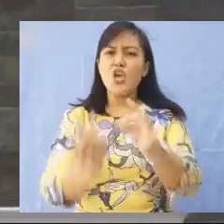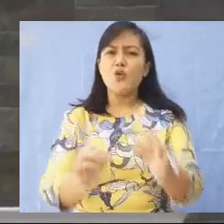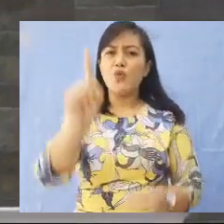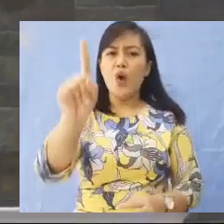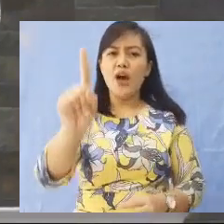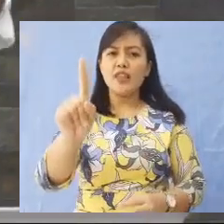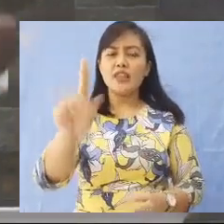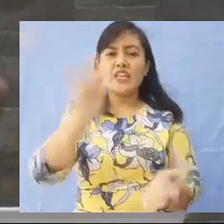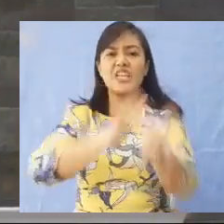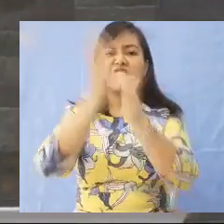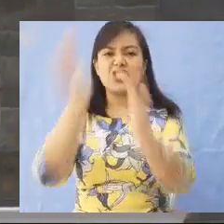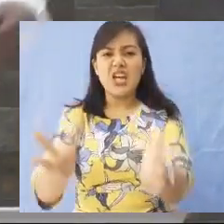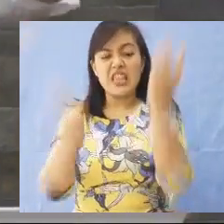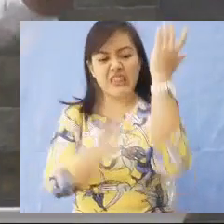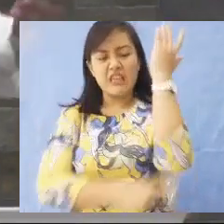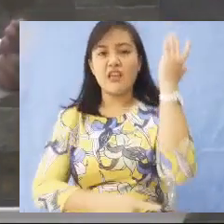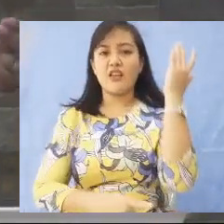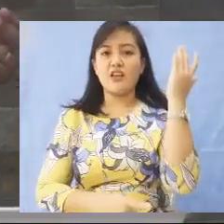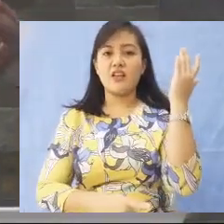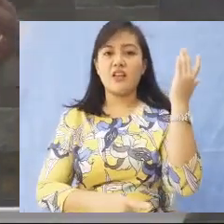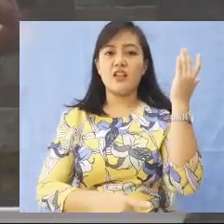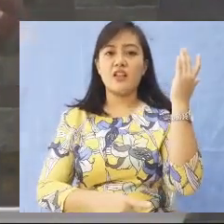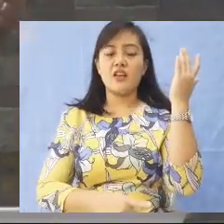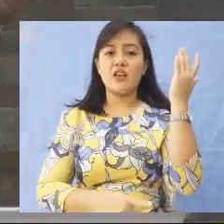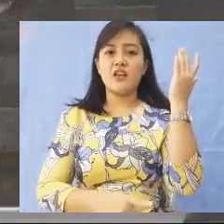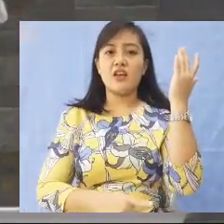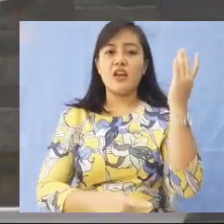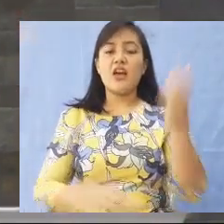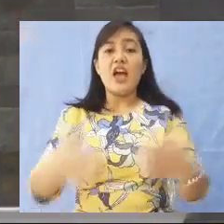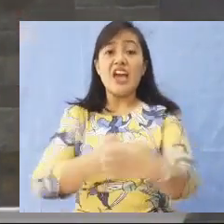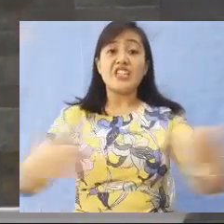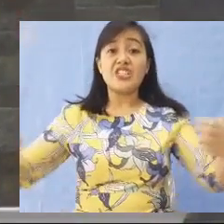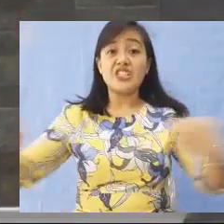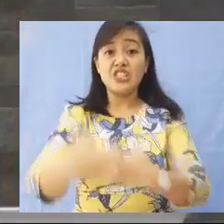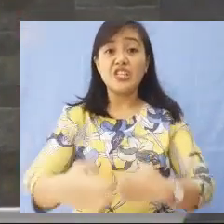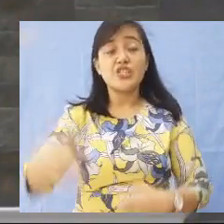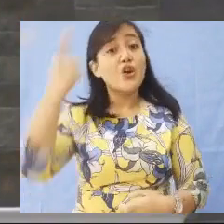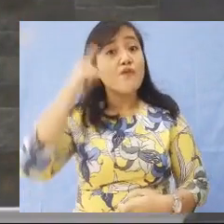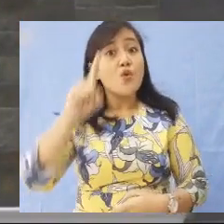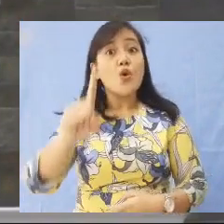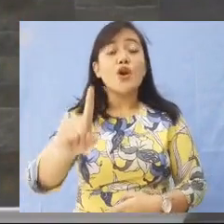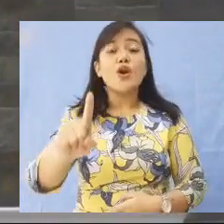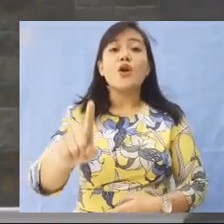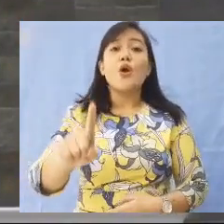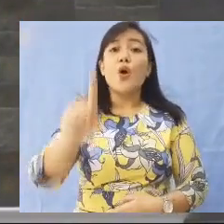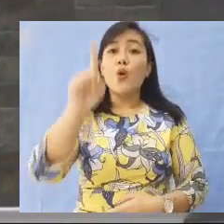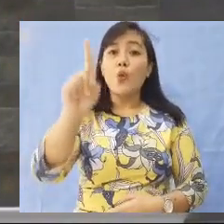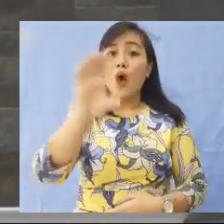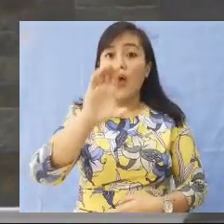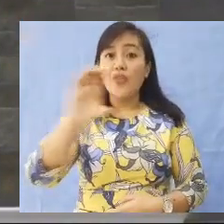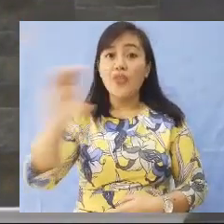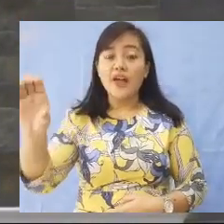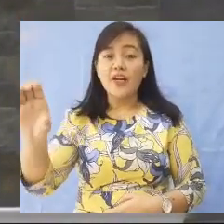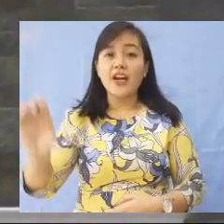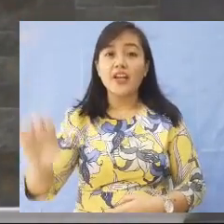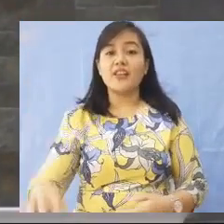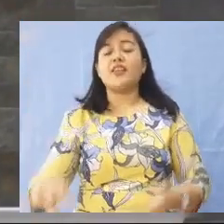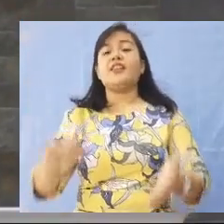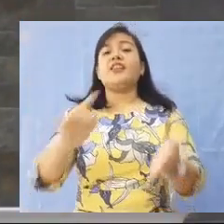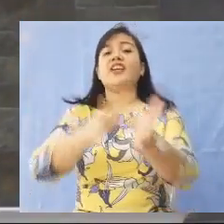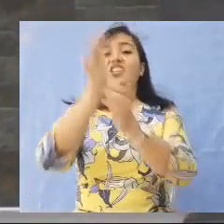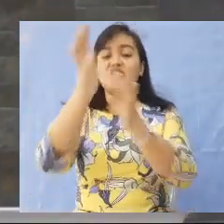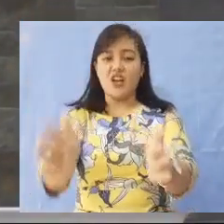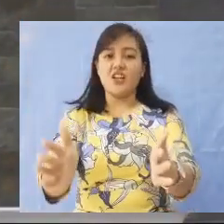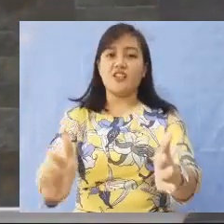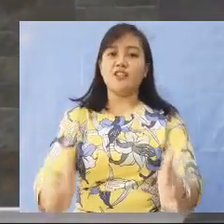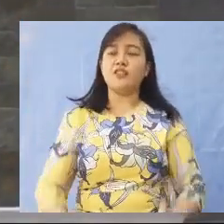Sa 2 Kristiyanong napatay, may uusbong na 200. Diba? May mga bago. Yun po